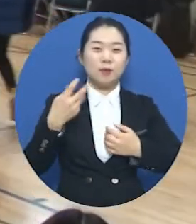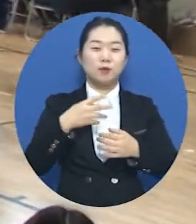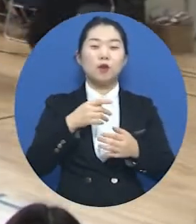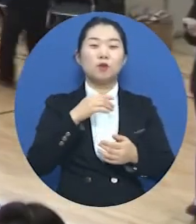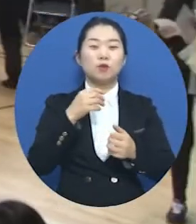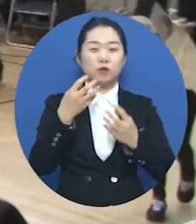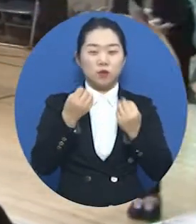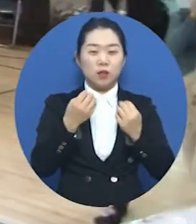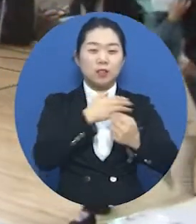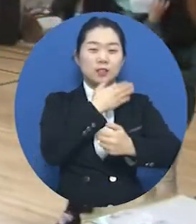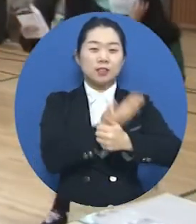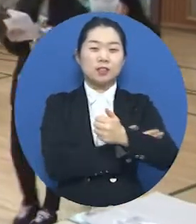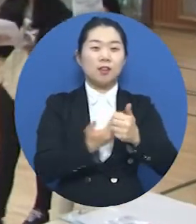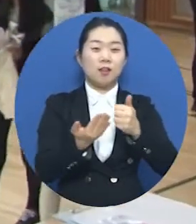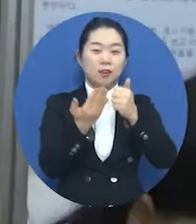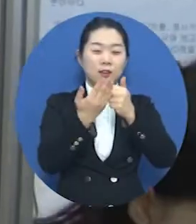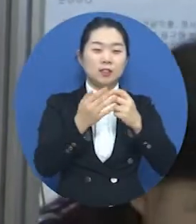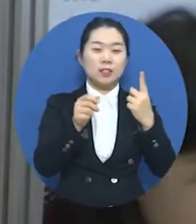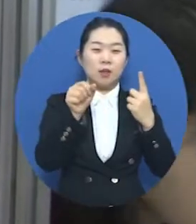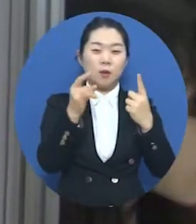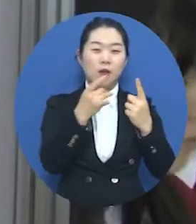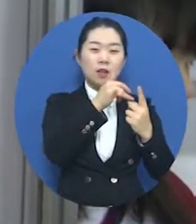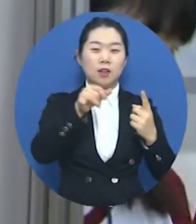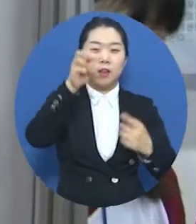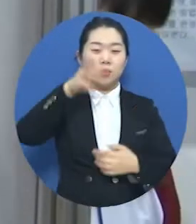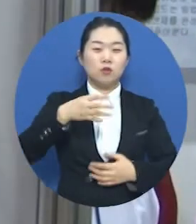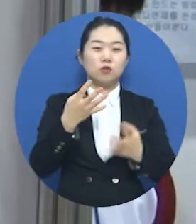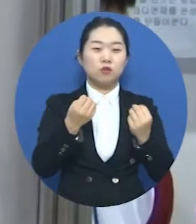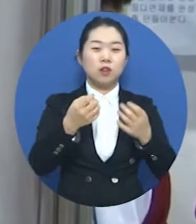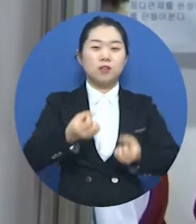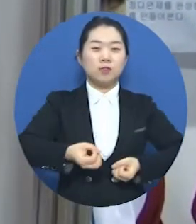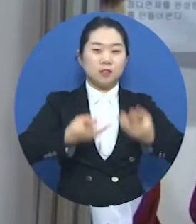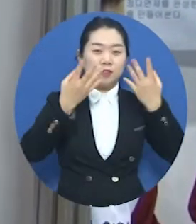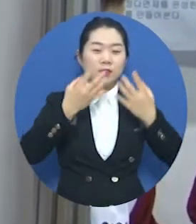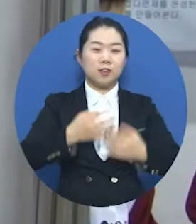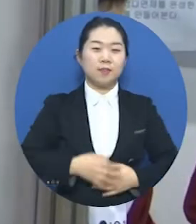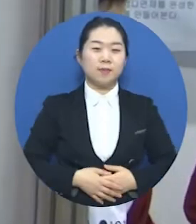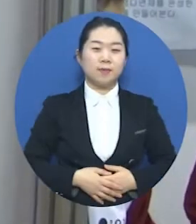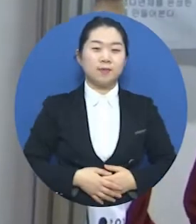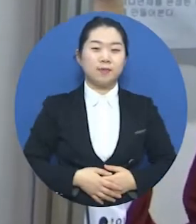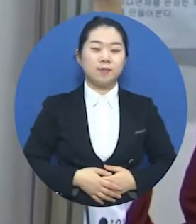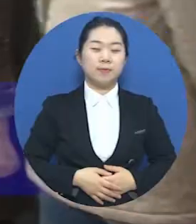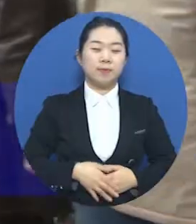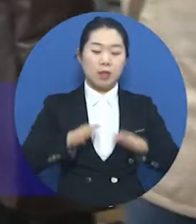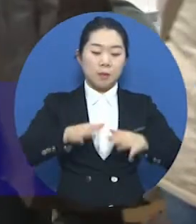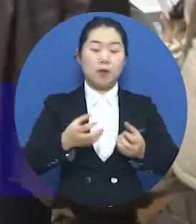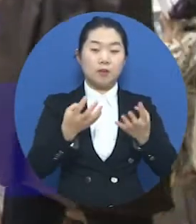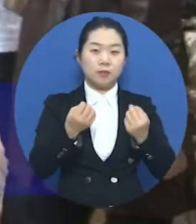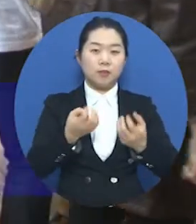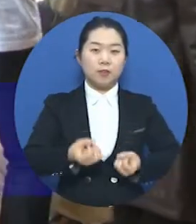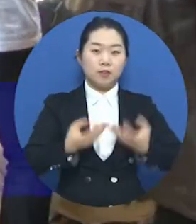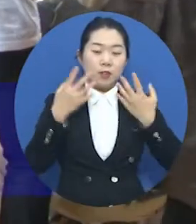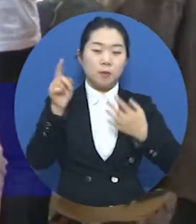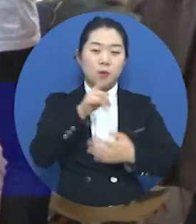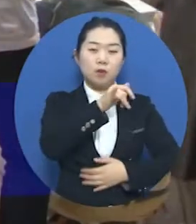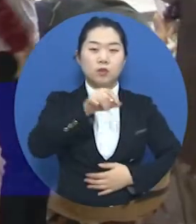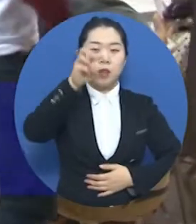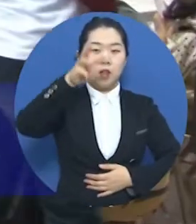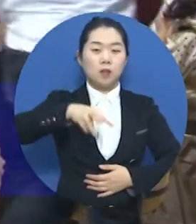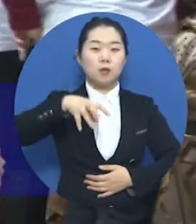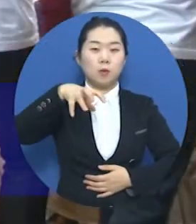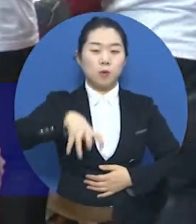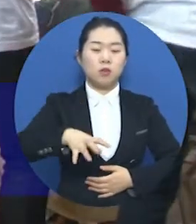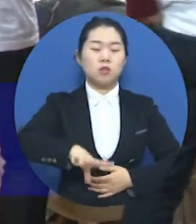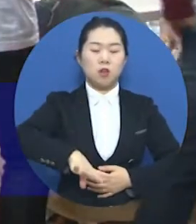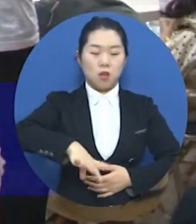흥미와 수학적 사고력을 키워주는 제1회 세종수학축제가 열린다고 합니다. 네, 이번 수학축제는